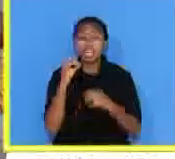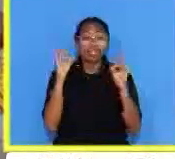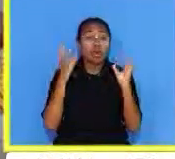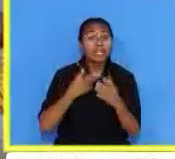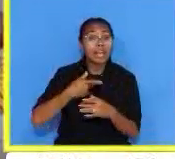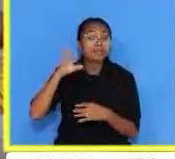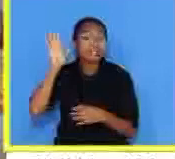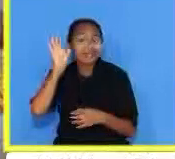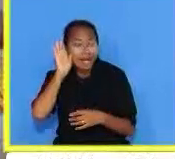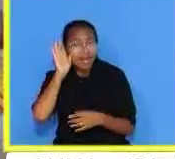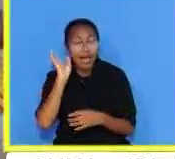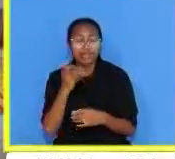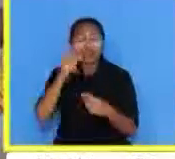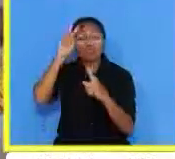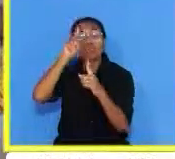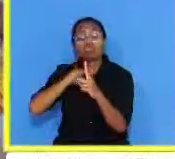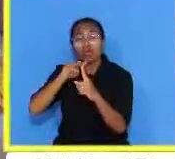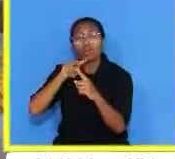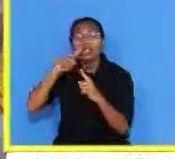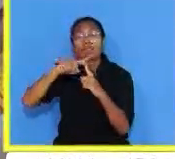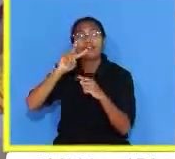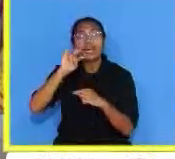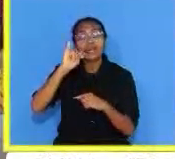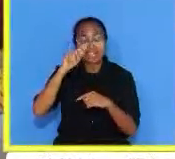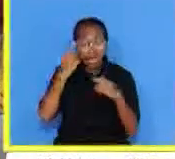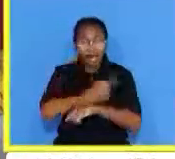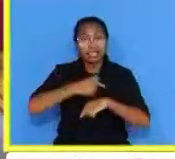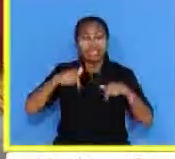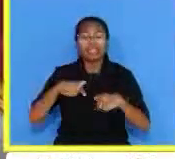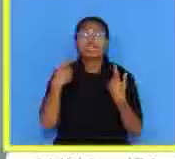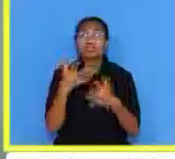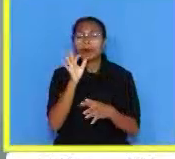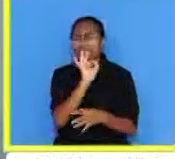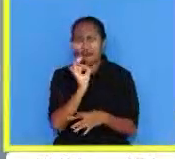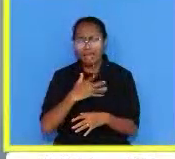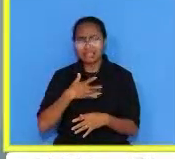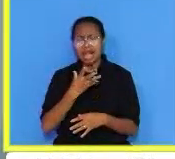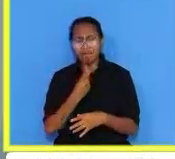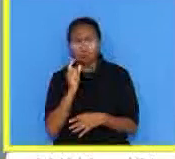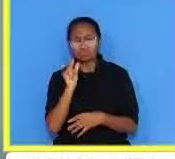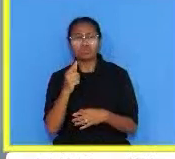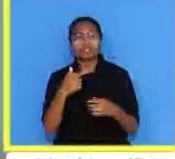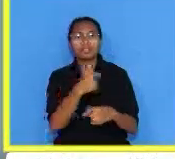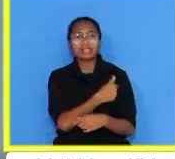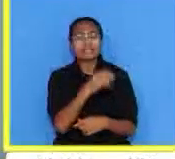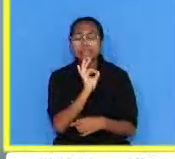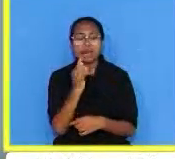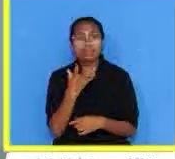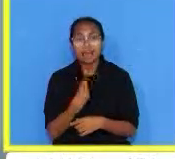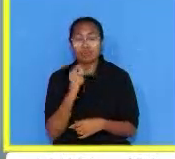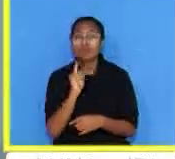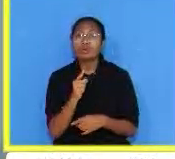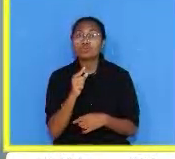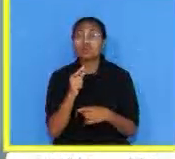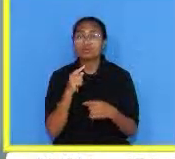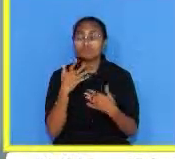atau menonton TVRI hari ini, supaya jangan takut lagi untuk divaksin, terutama untuk